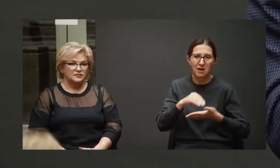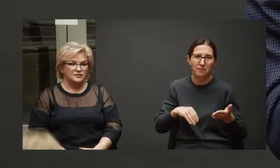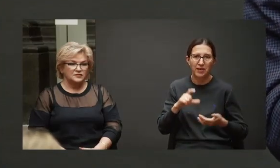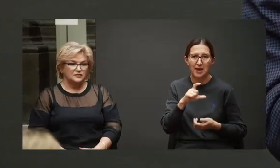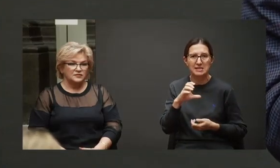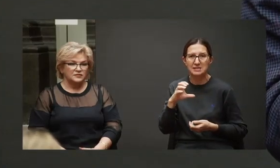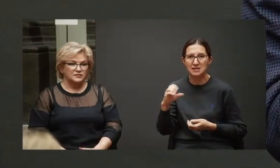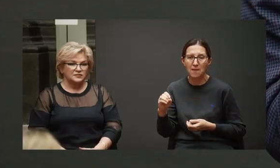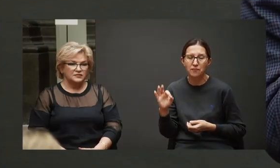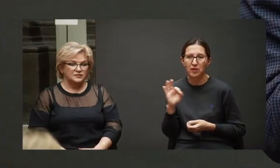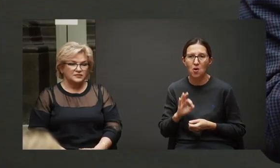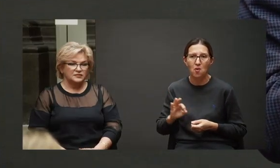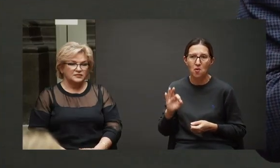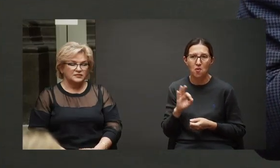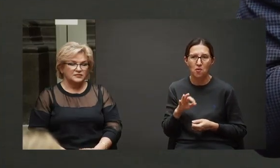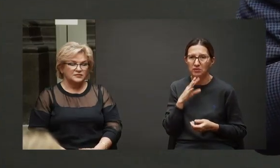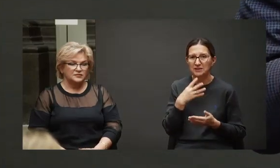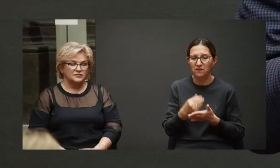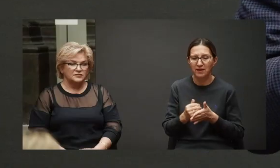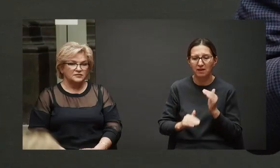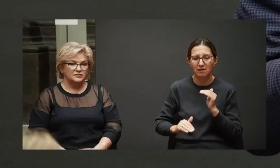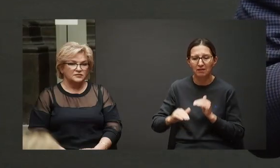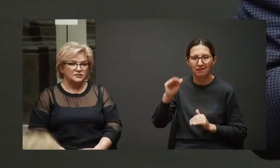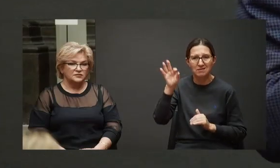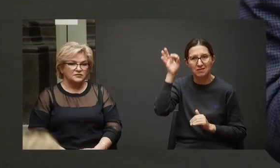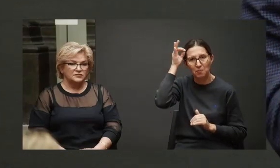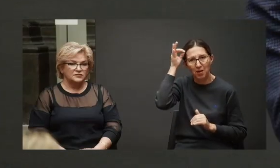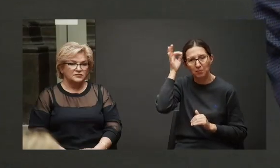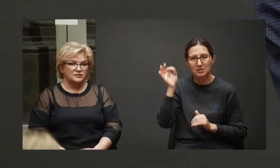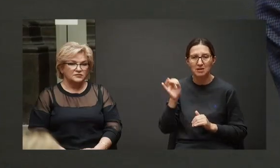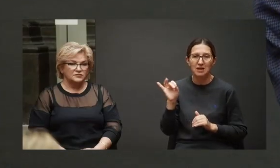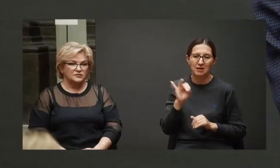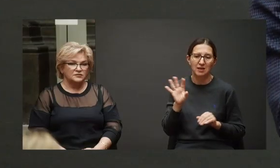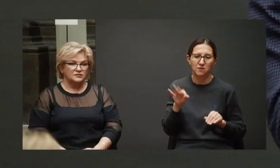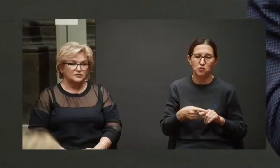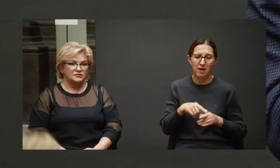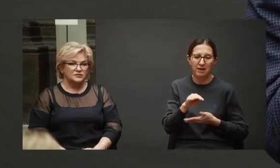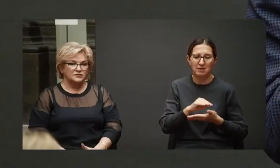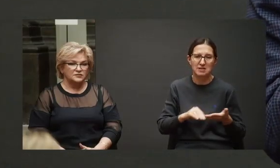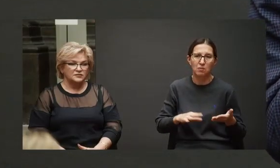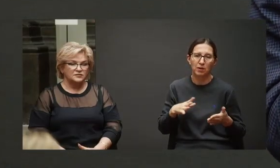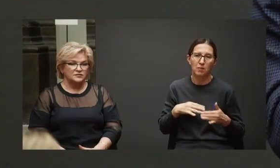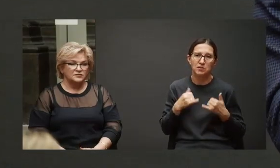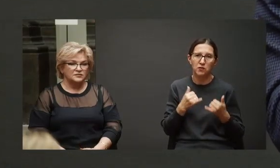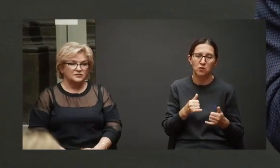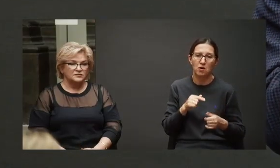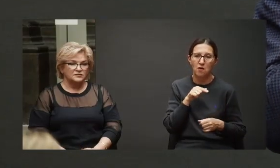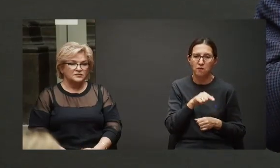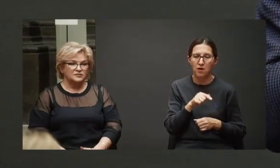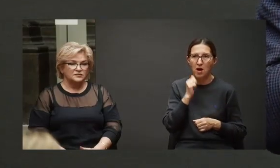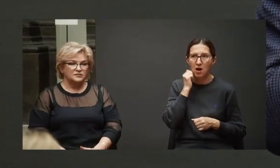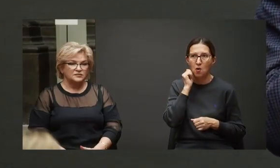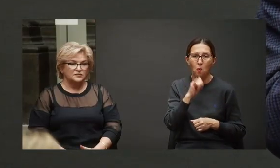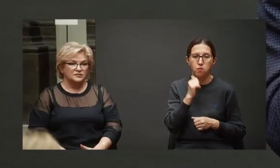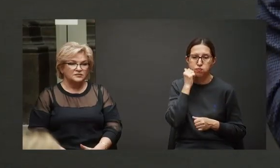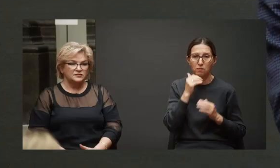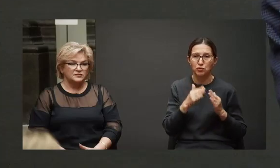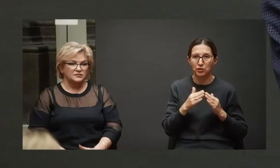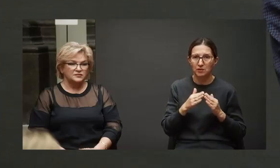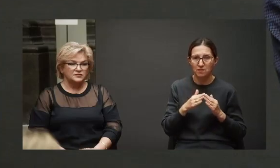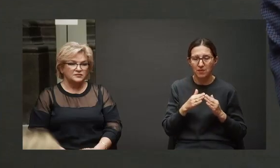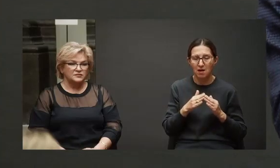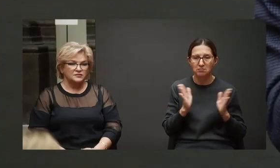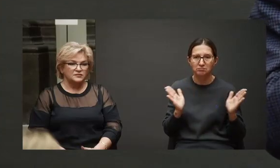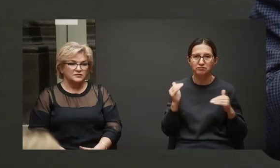о своей детской памяти. Эссе было посвящено висевшей у бабушки репродукции мишек в